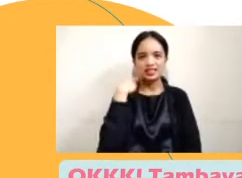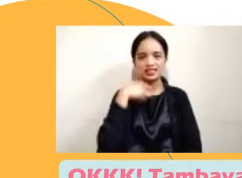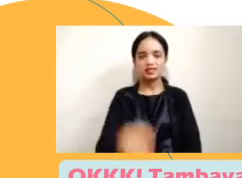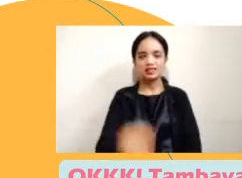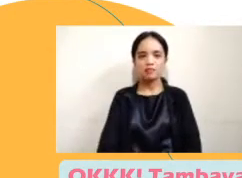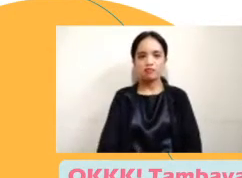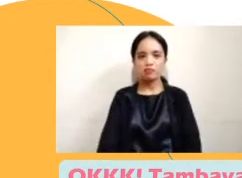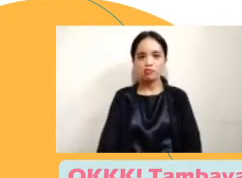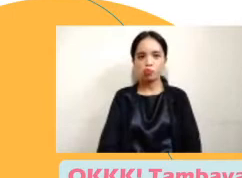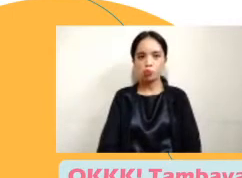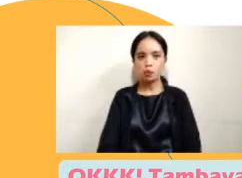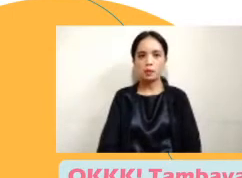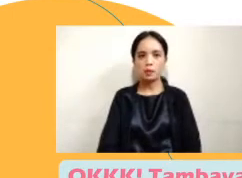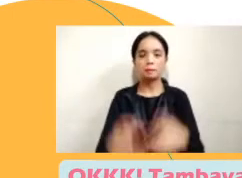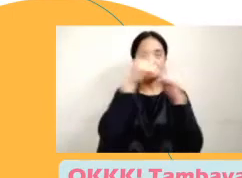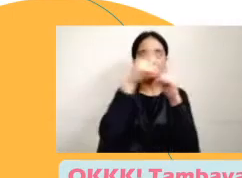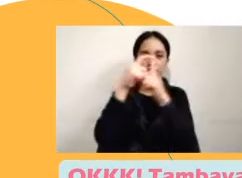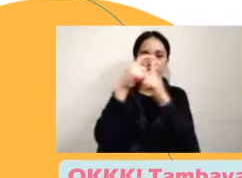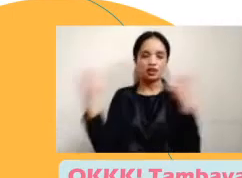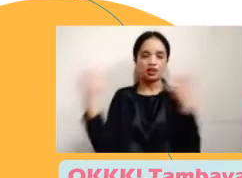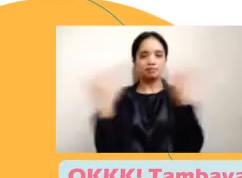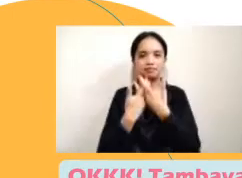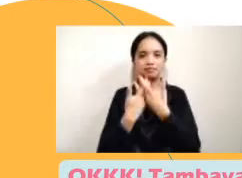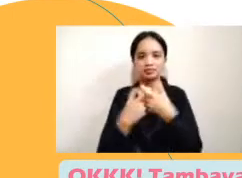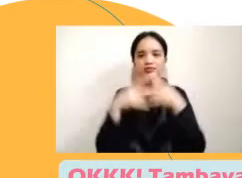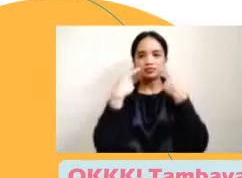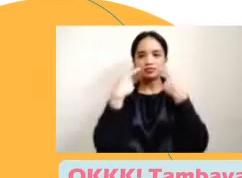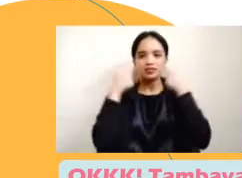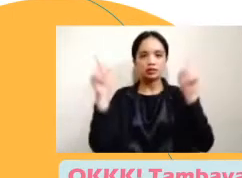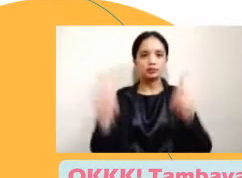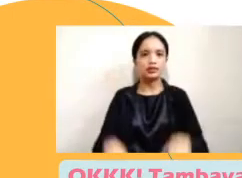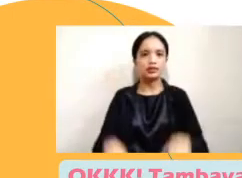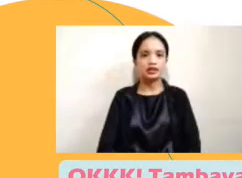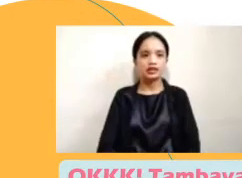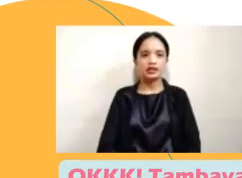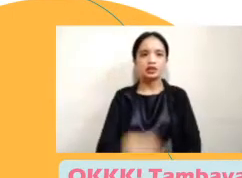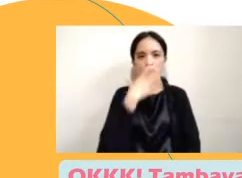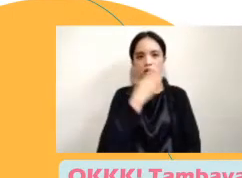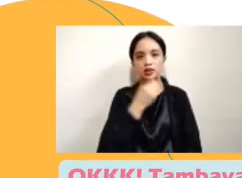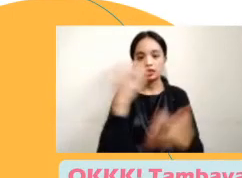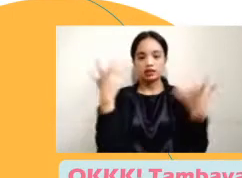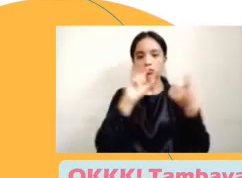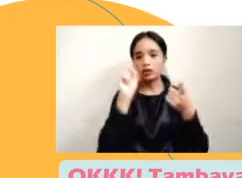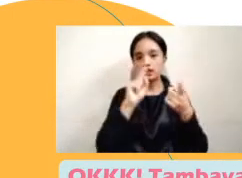Tagumpay. Palitan natin. Game. Tagumpay. Mga nag-rhyme sa tagumpay.